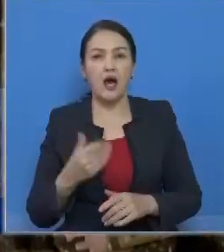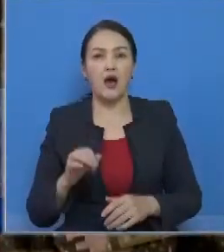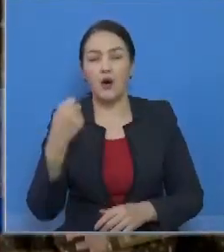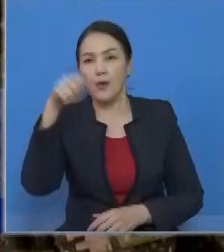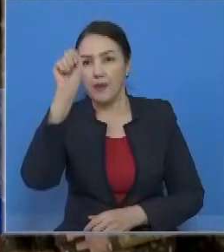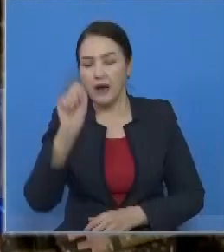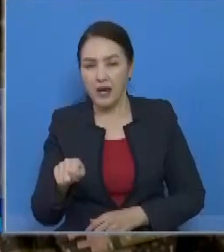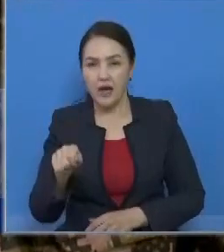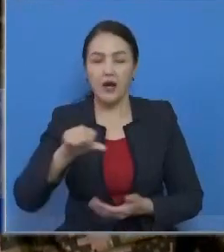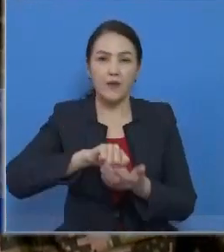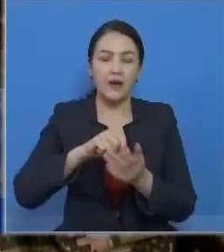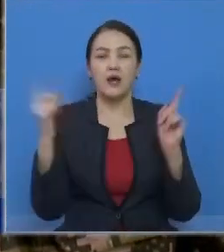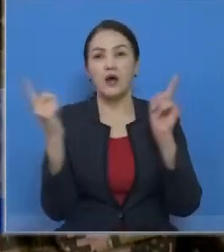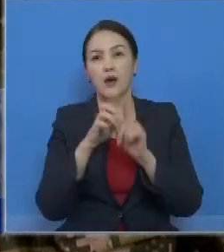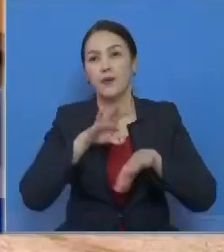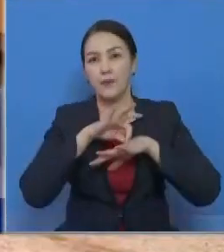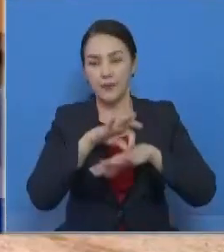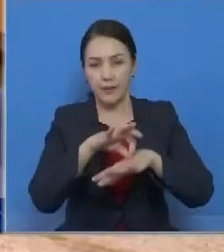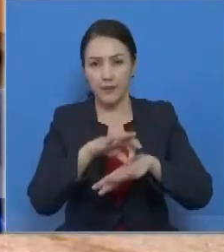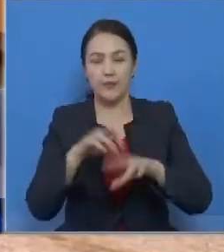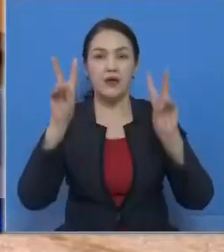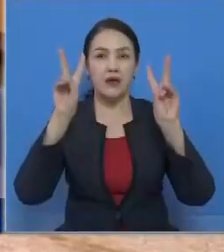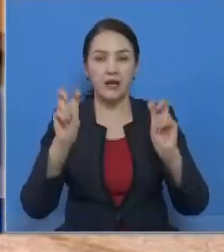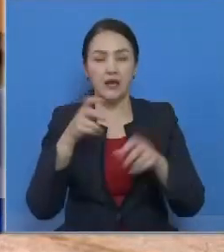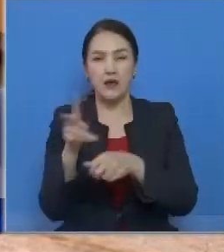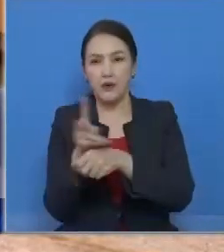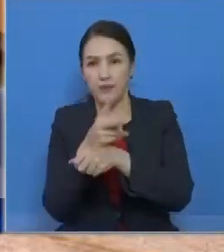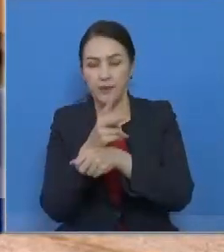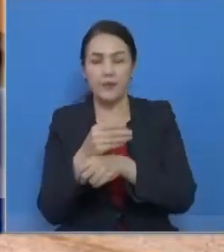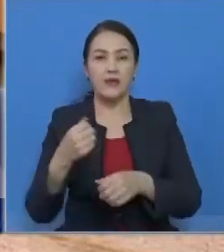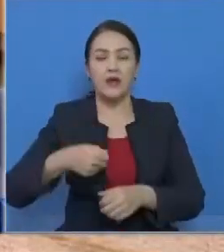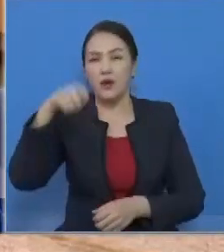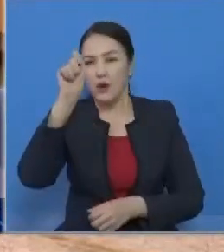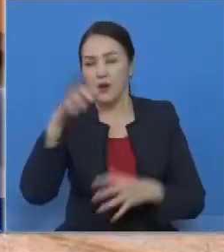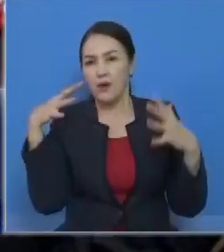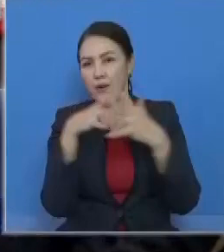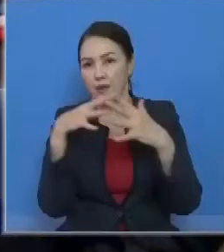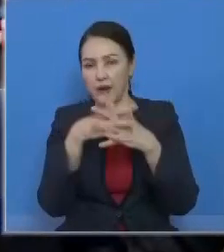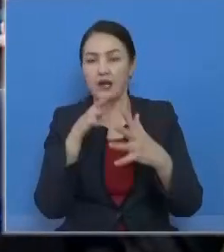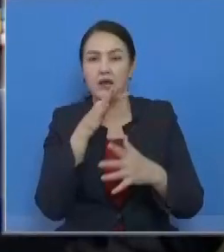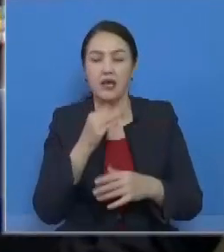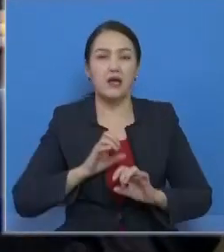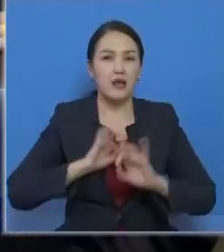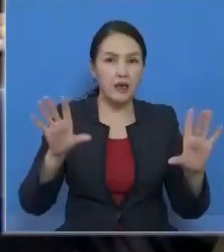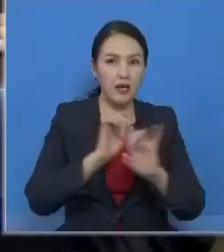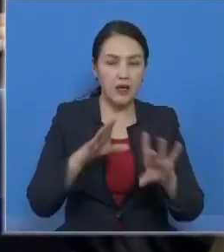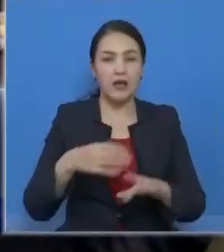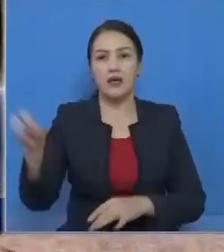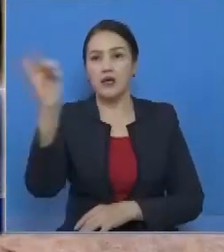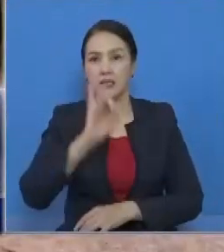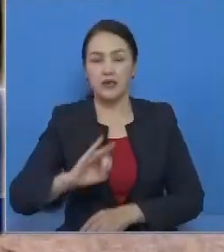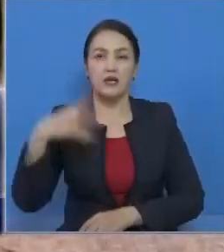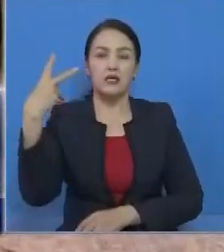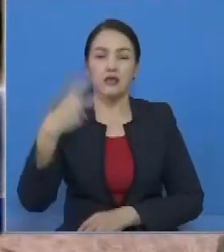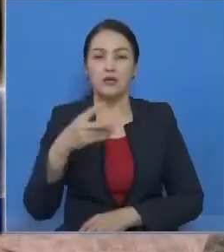соғысы ардагерлерінің кездесуін ұйымдастырды. Тақырыптық фильм көрсетіліп, соғыс кезіндегі әскери қызмет туралы айтылды. Тарихқа